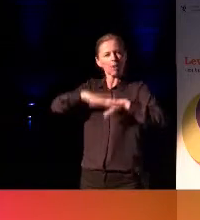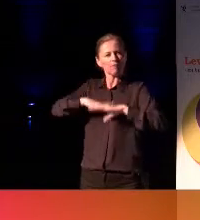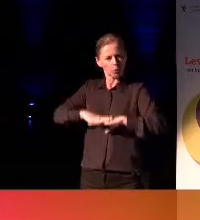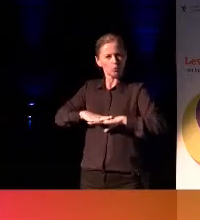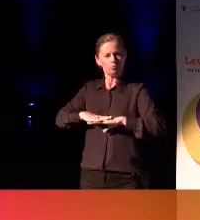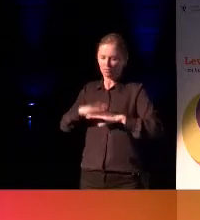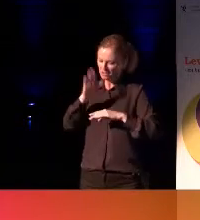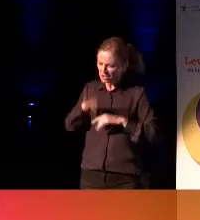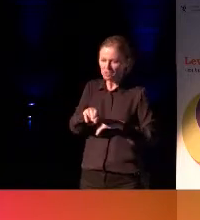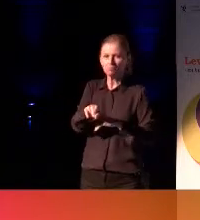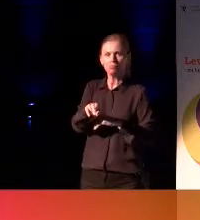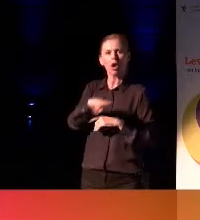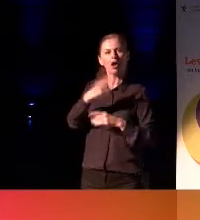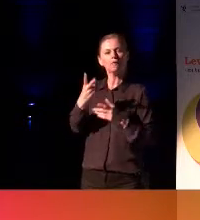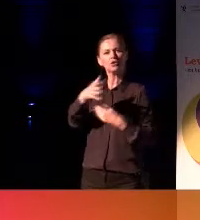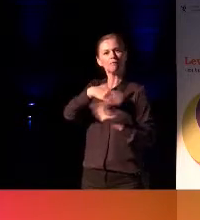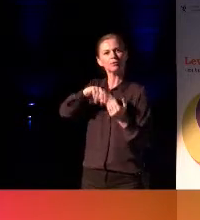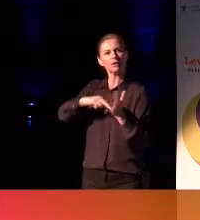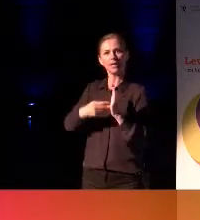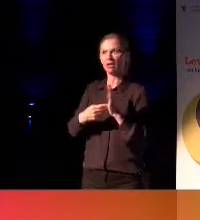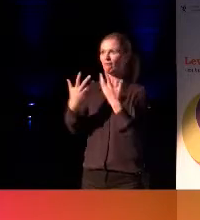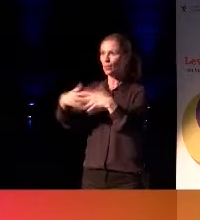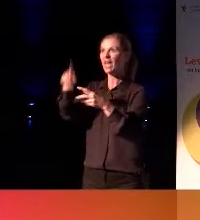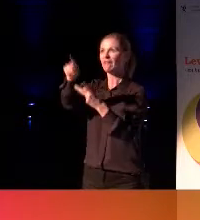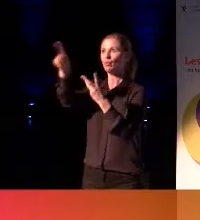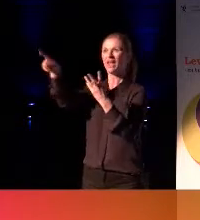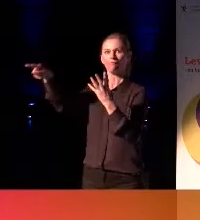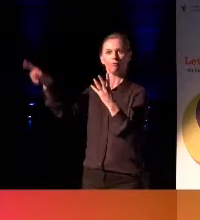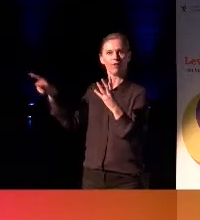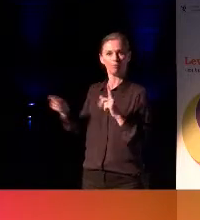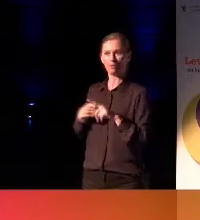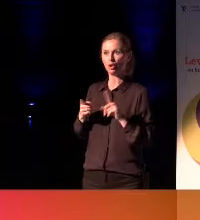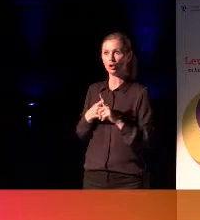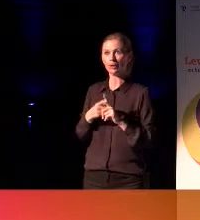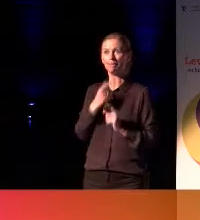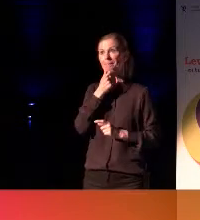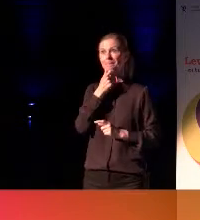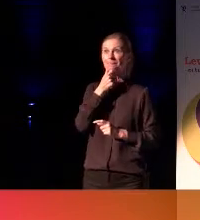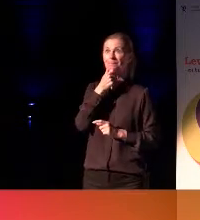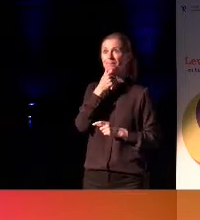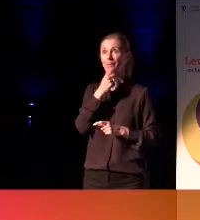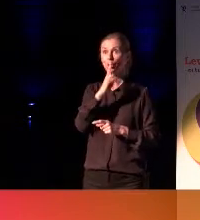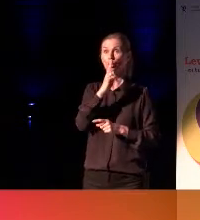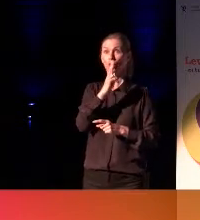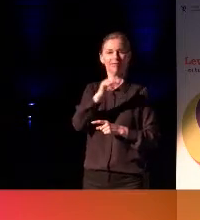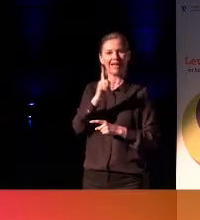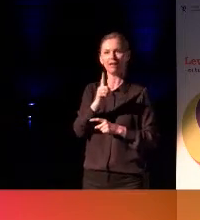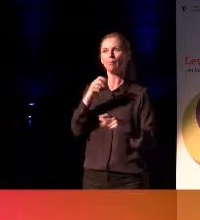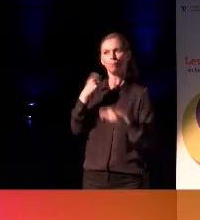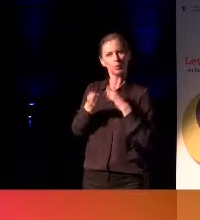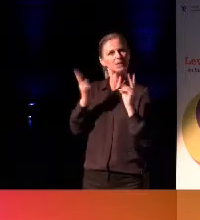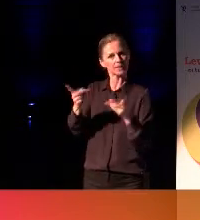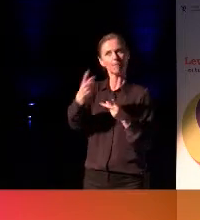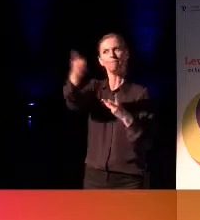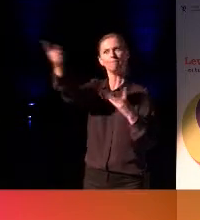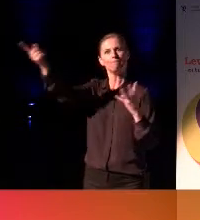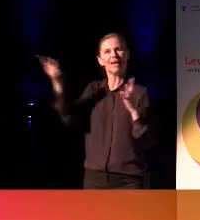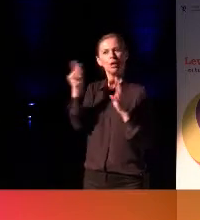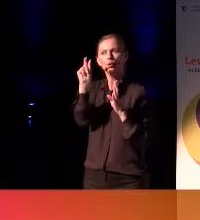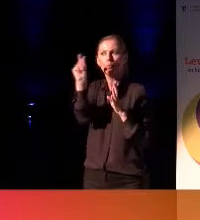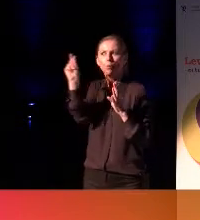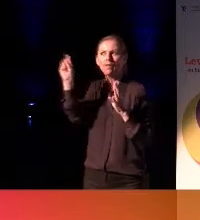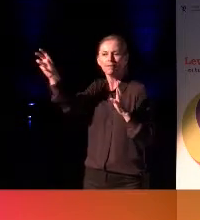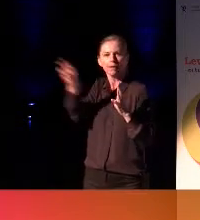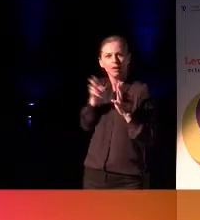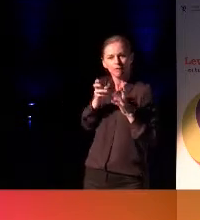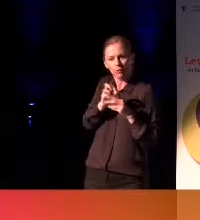finnes på andre samfunnssektorer, så virker dette. Så vi skal ikke finne opp kruttet her nå. Vi må gjenbruke komponenter og